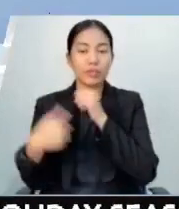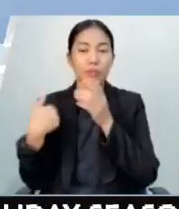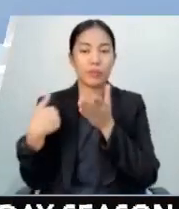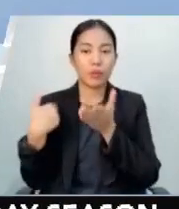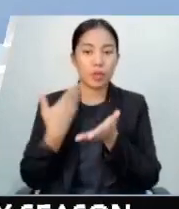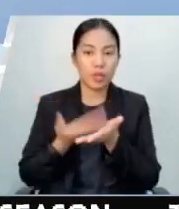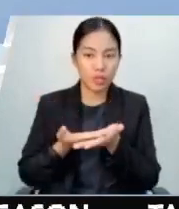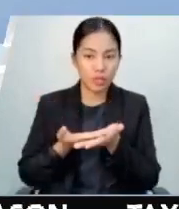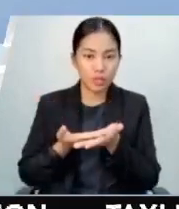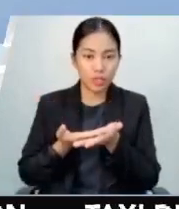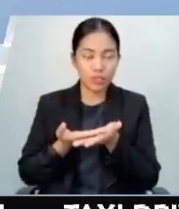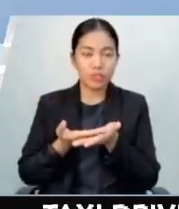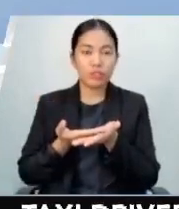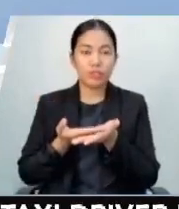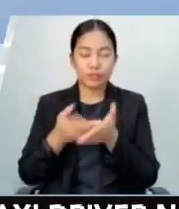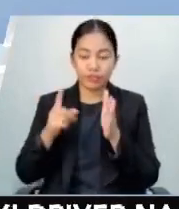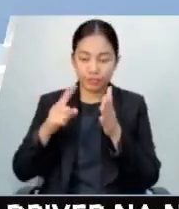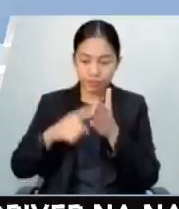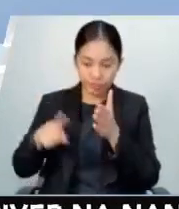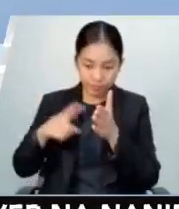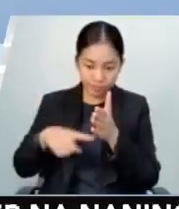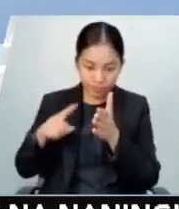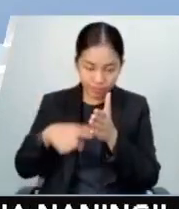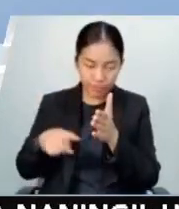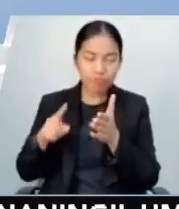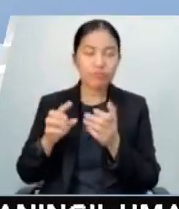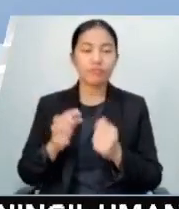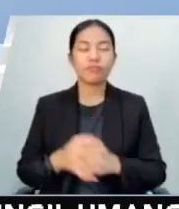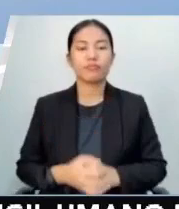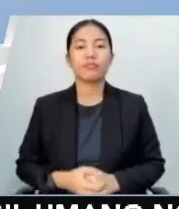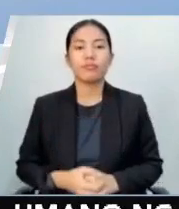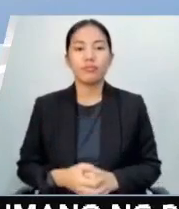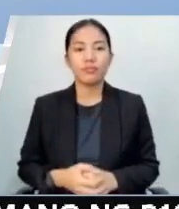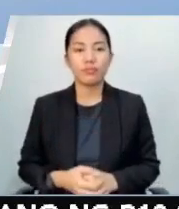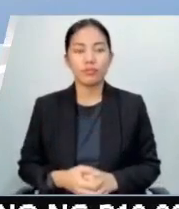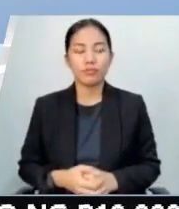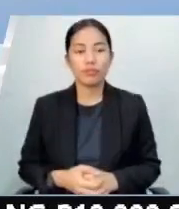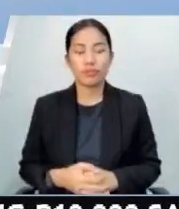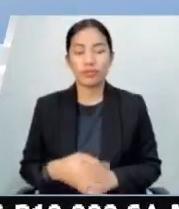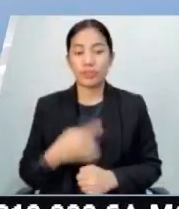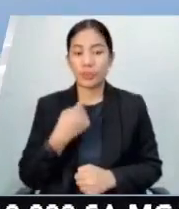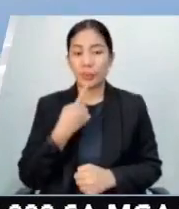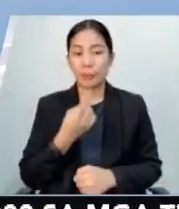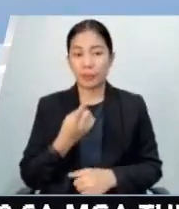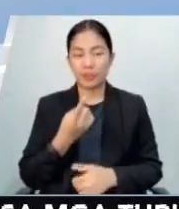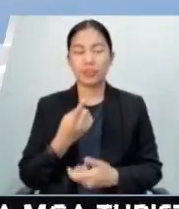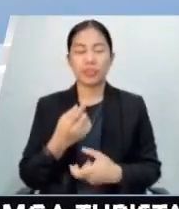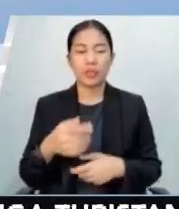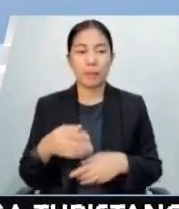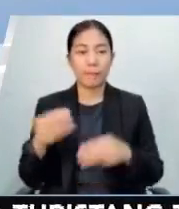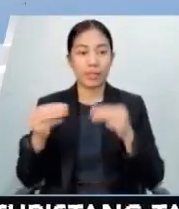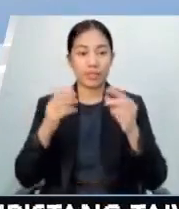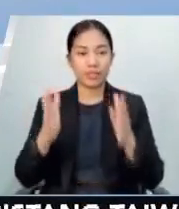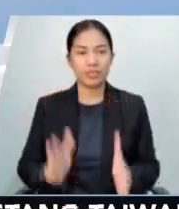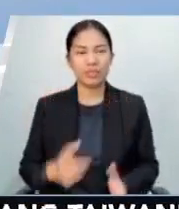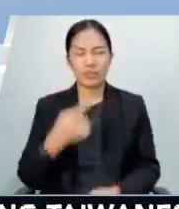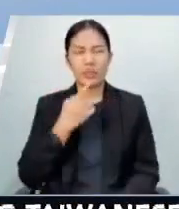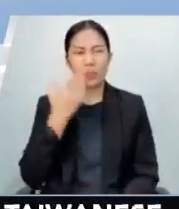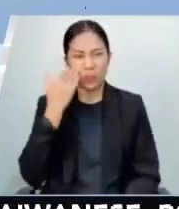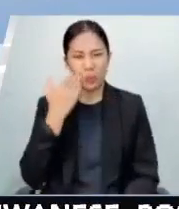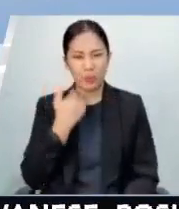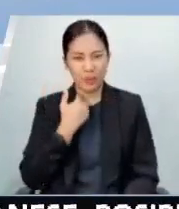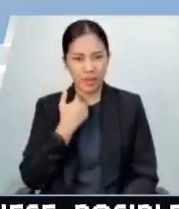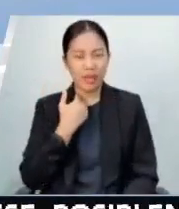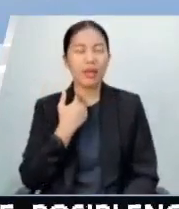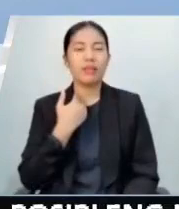papasok naman ng Metro Manila. Ayon kay General Manager Lipana, nakukulangan siya dun sa nakalatag na seguridad sa terminal. At samantala,